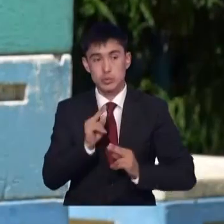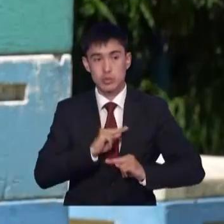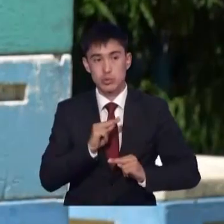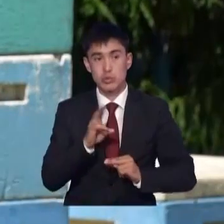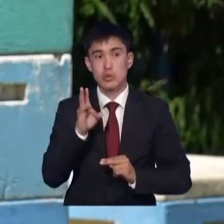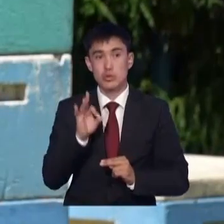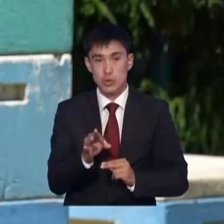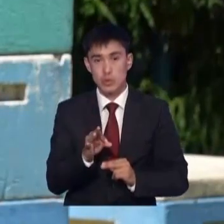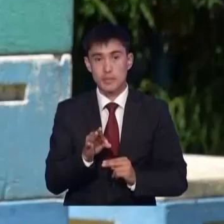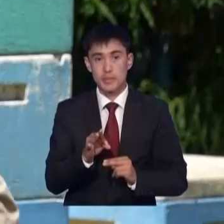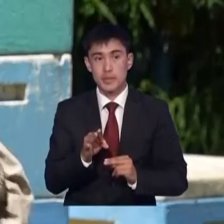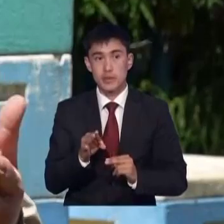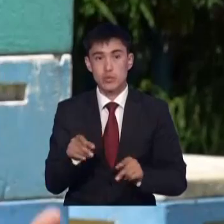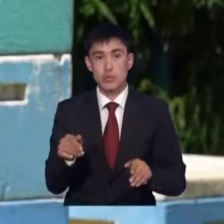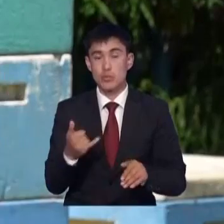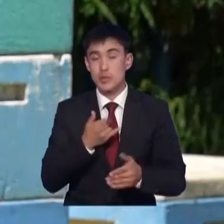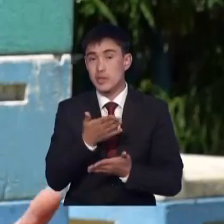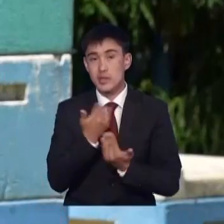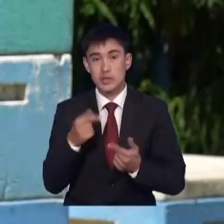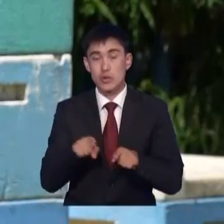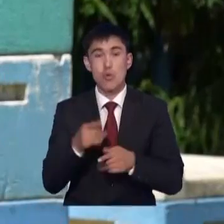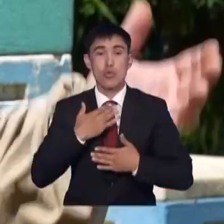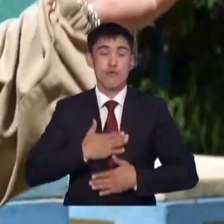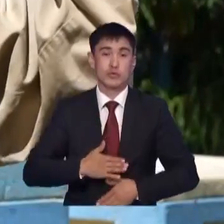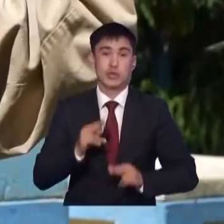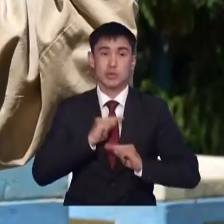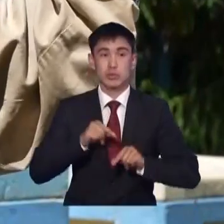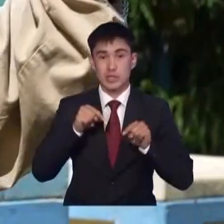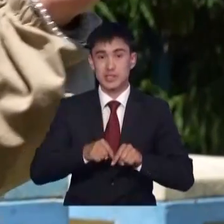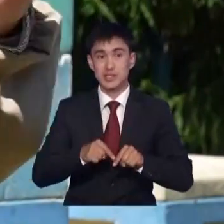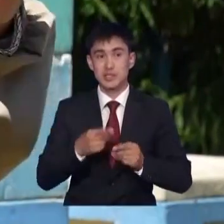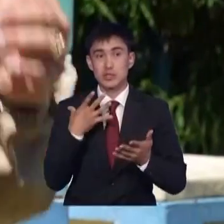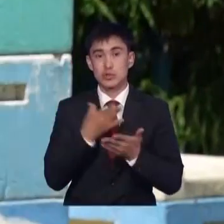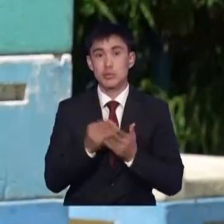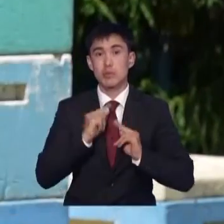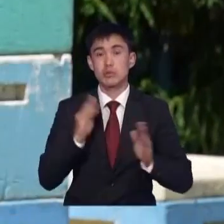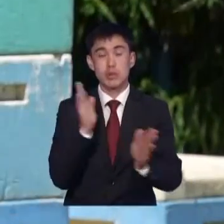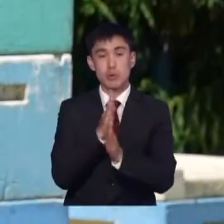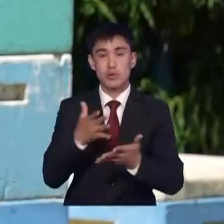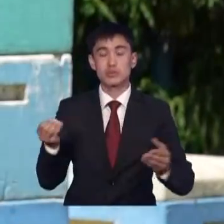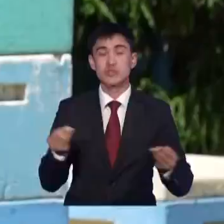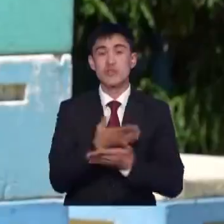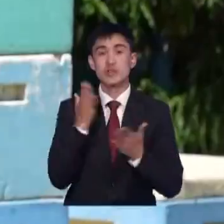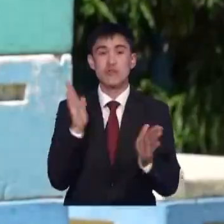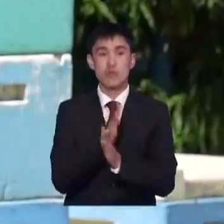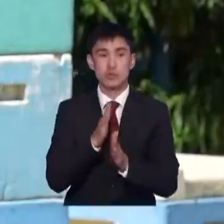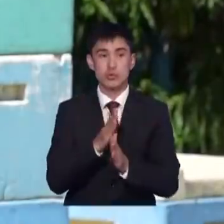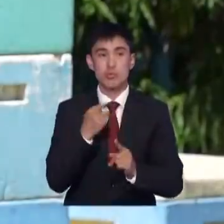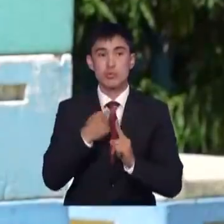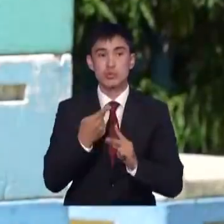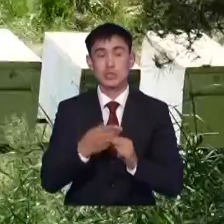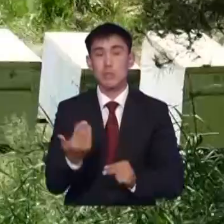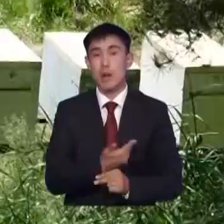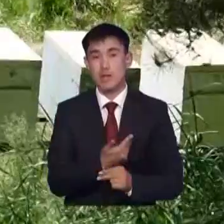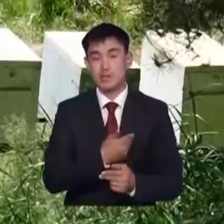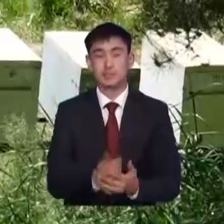но я нигде не получал удовольствия от работы А здесь как сами видите работаешь на природе свежий возду плюс Это очень